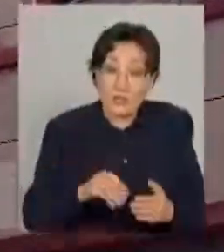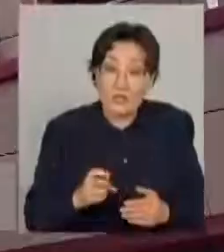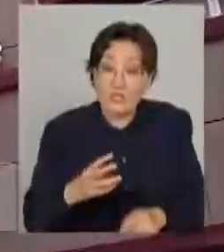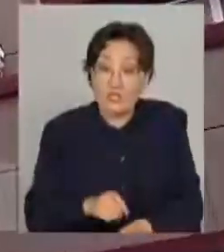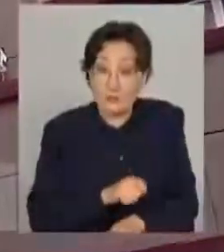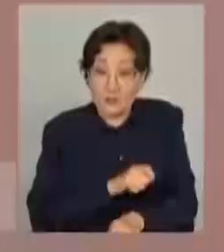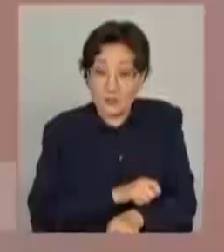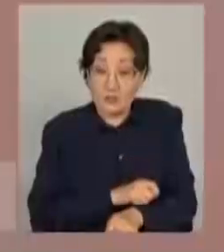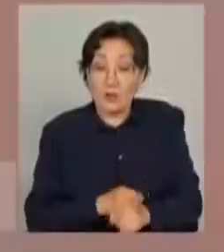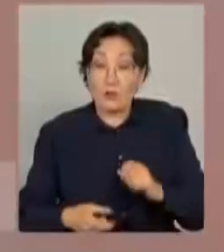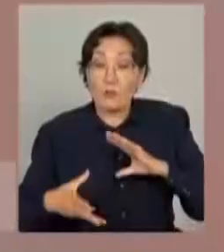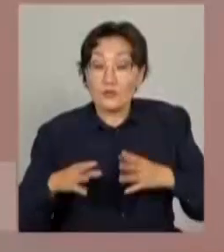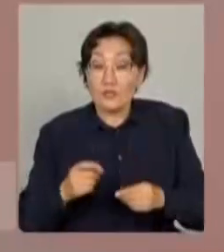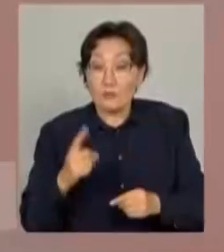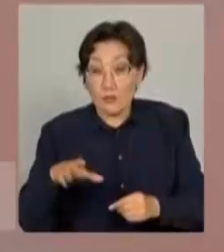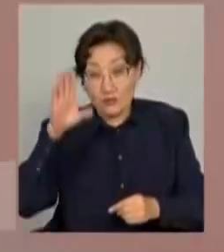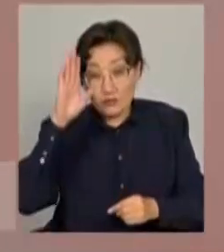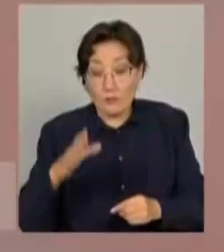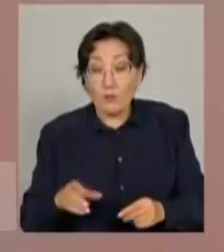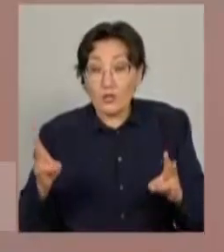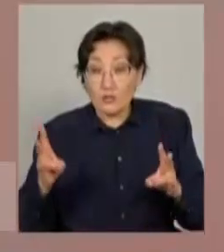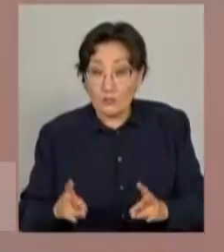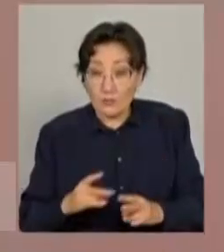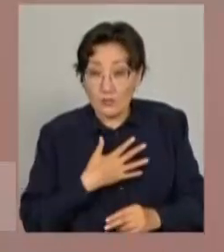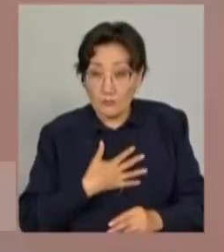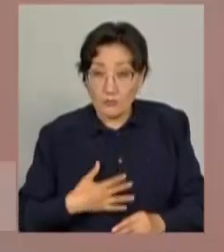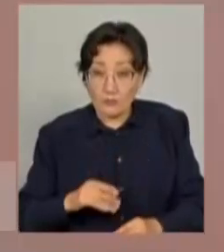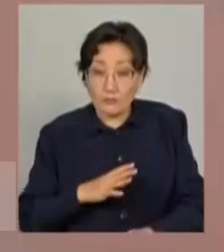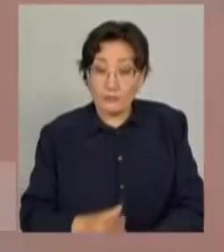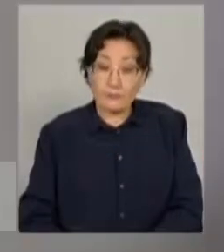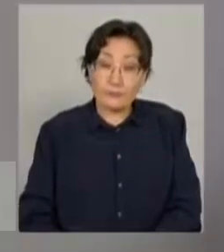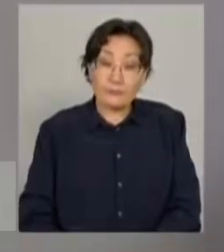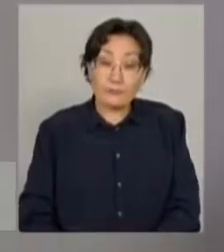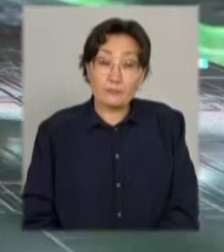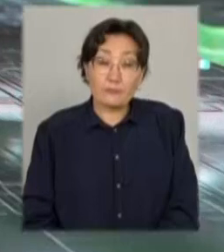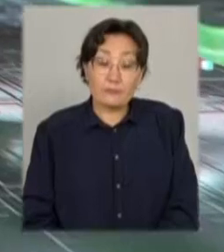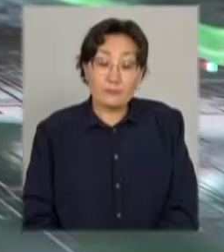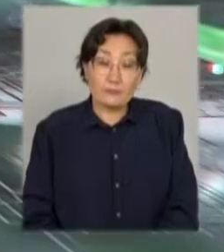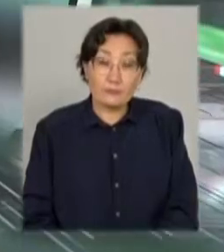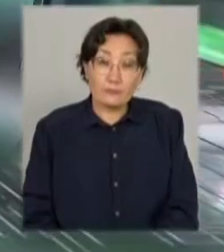несколько десятков метров. В результате один из мальчиков получил серьезные травмы.